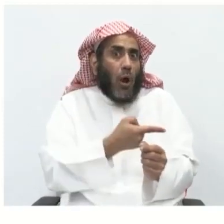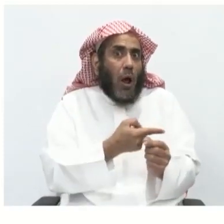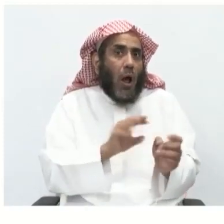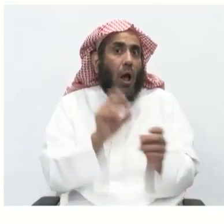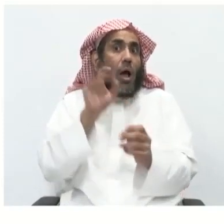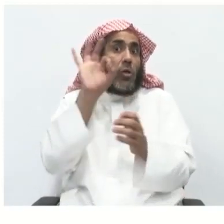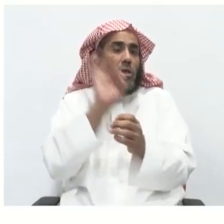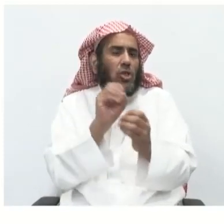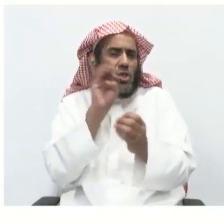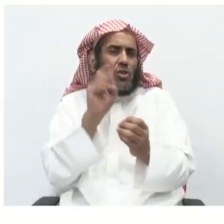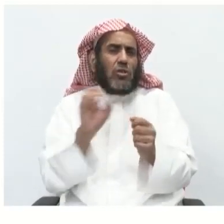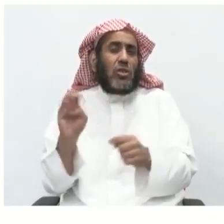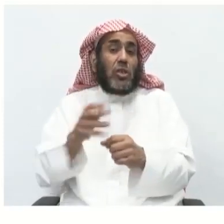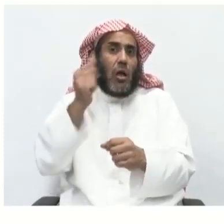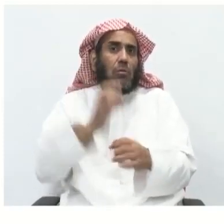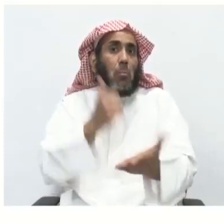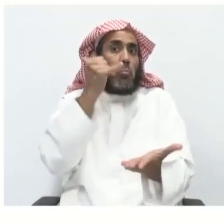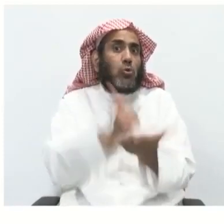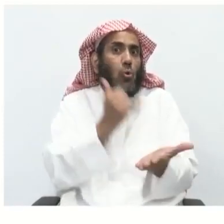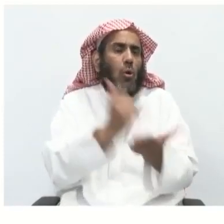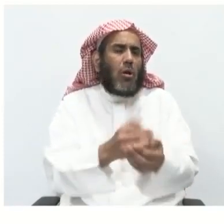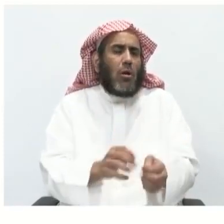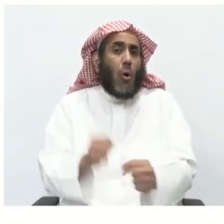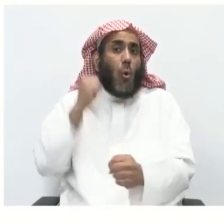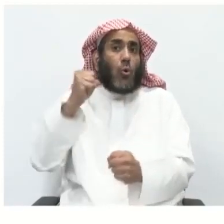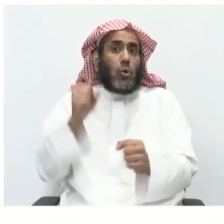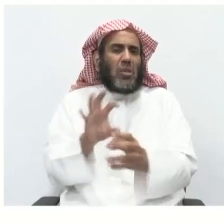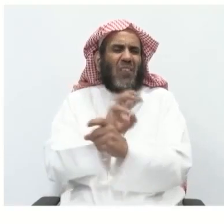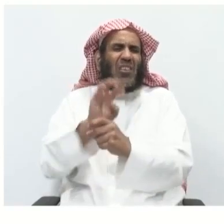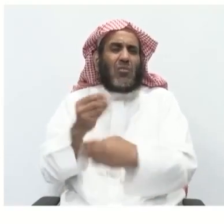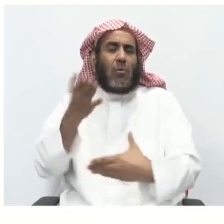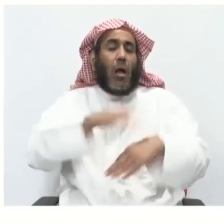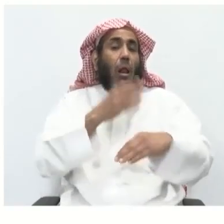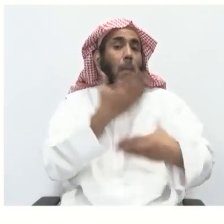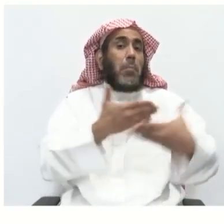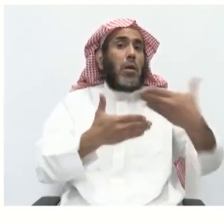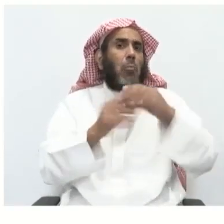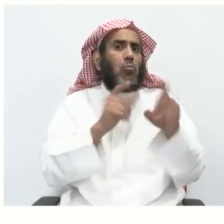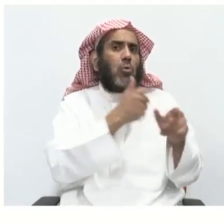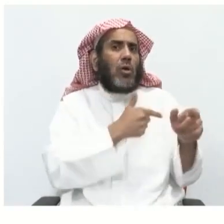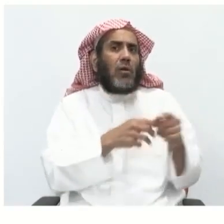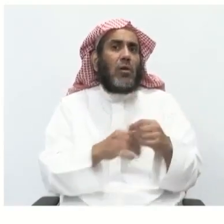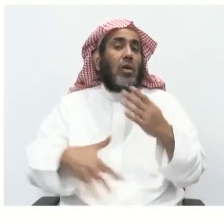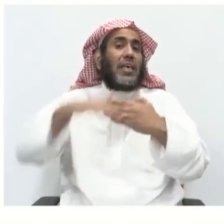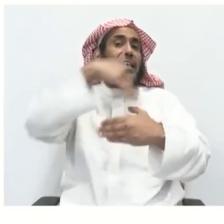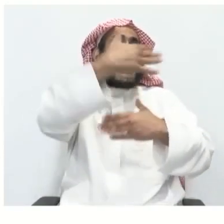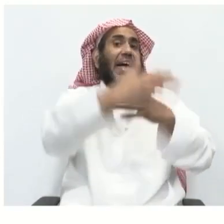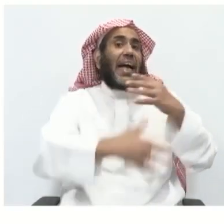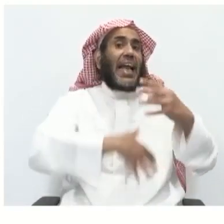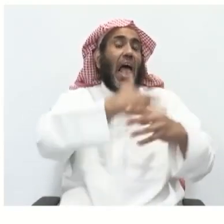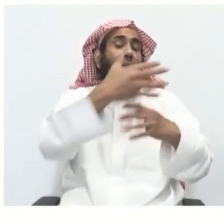هذه الجينات مسؤوله عن قدره الفيروسات على بناء ما يسمى بغلاف